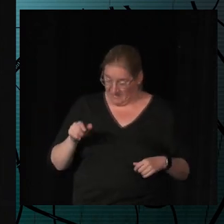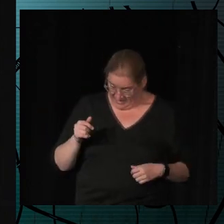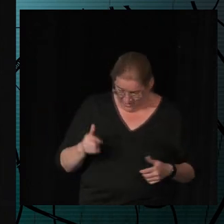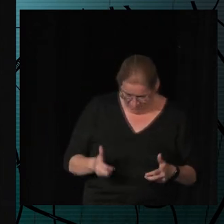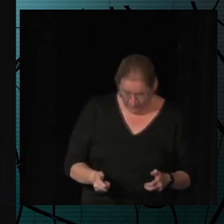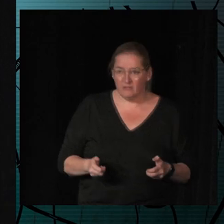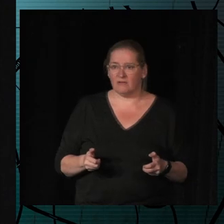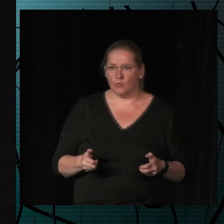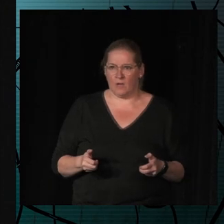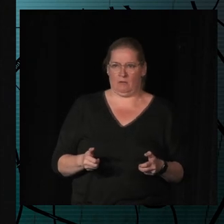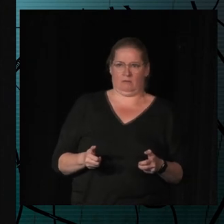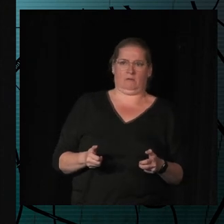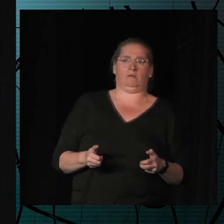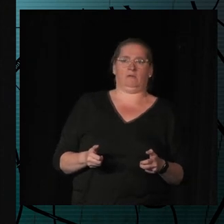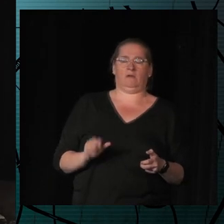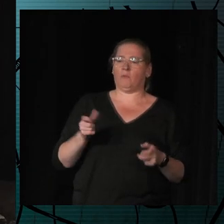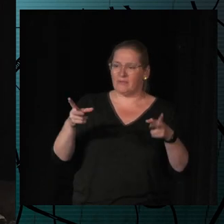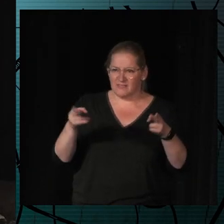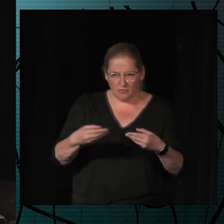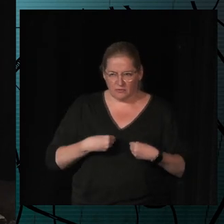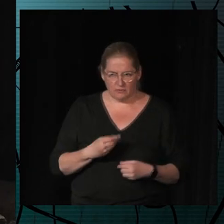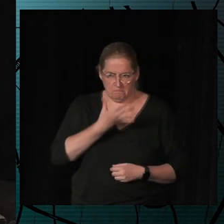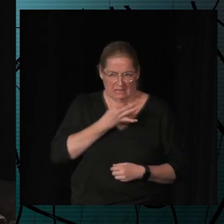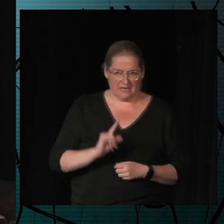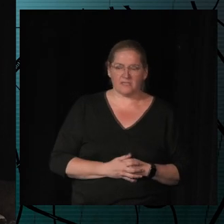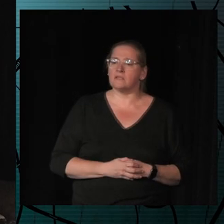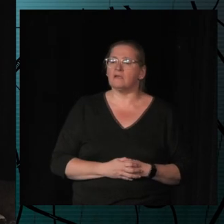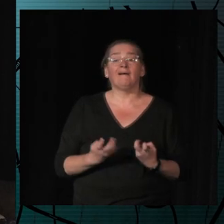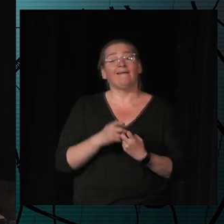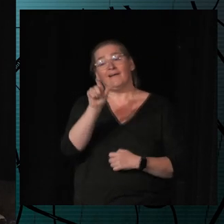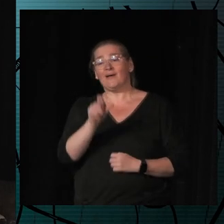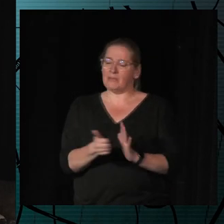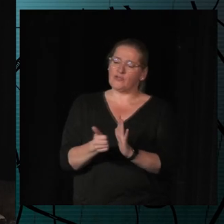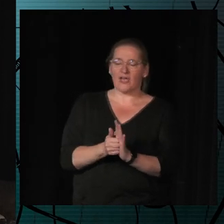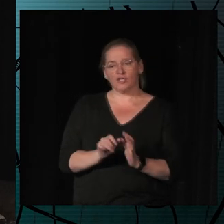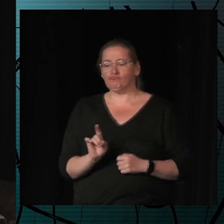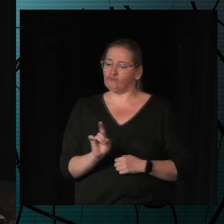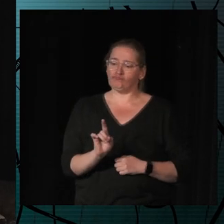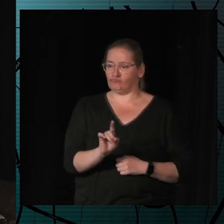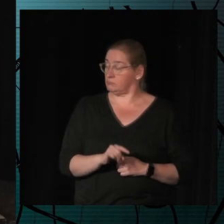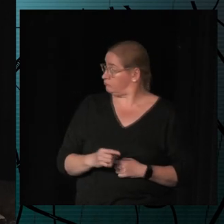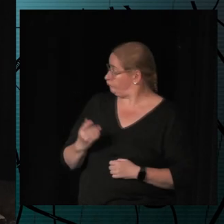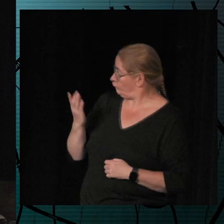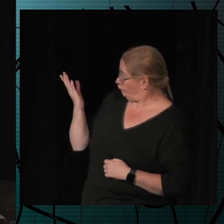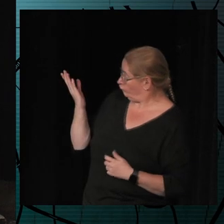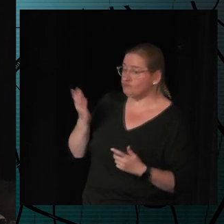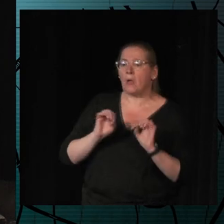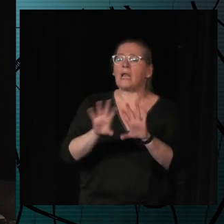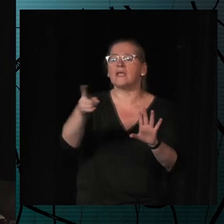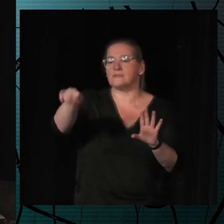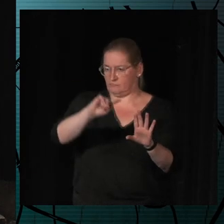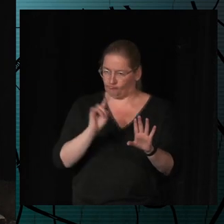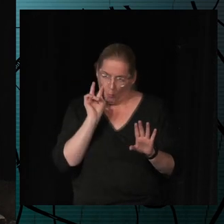on est mal à l'aise en fait le justement la première séquence où on dirige ce personnage voilà bon je vous laisse découvrir mais